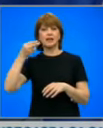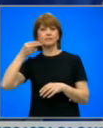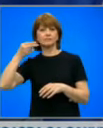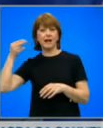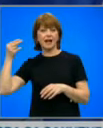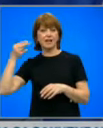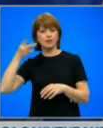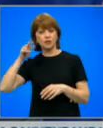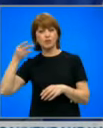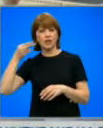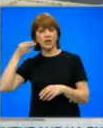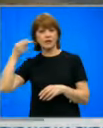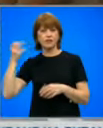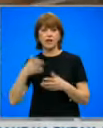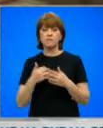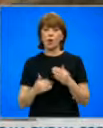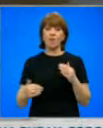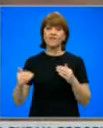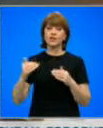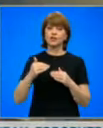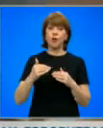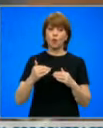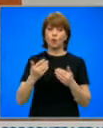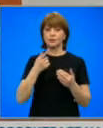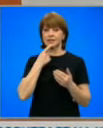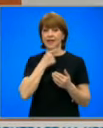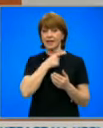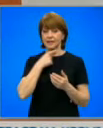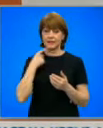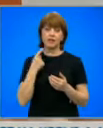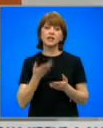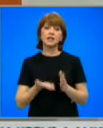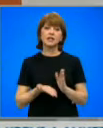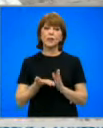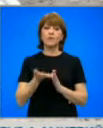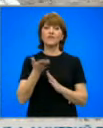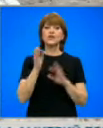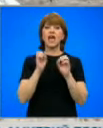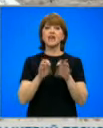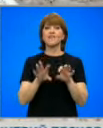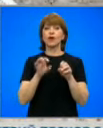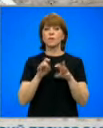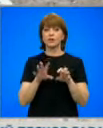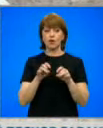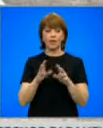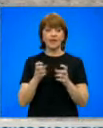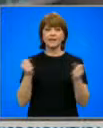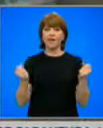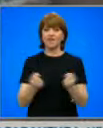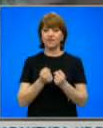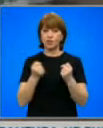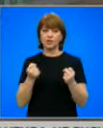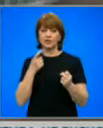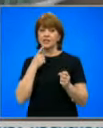вакцинирани срещу високи нива на риск. Каримански предлага да бъде повишена аналитичната информационна функция на БНБ, особено що се отнася